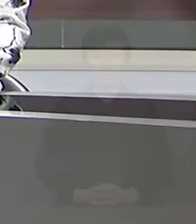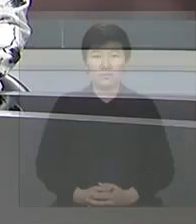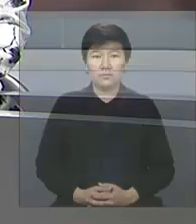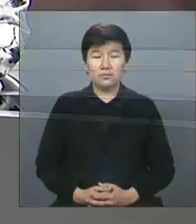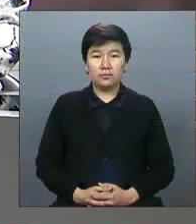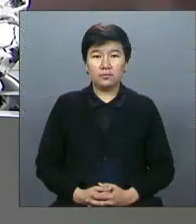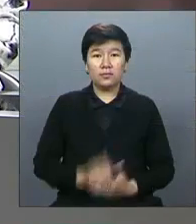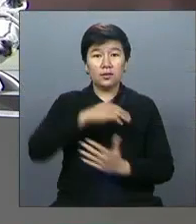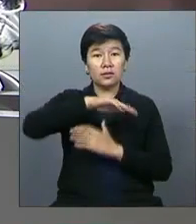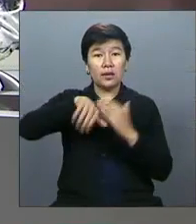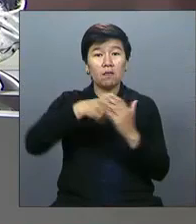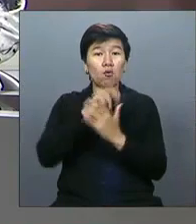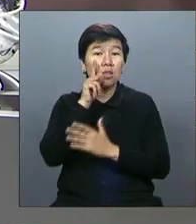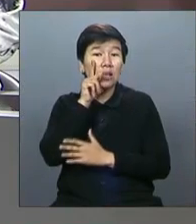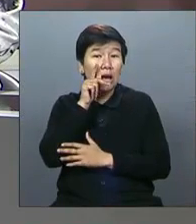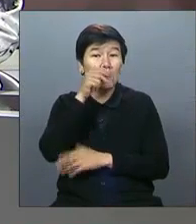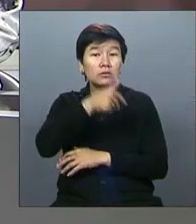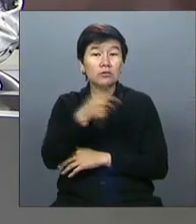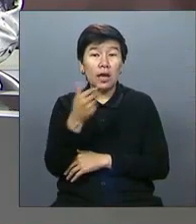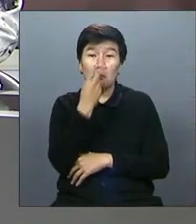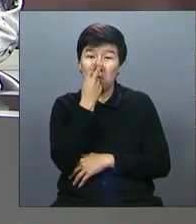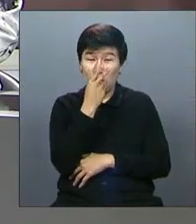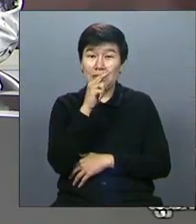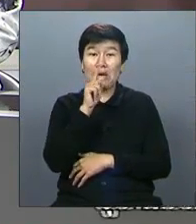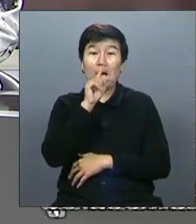และทั้งหมดคือจับตาสถานการณ์ในวันนี้นะคะเราทั้